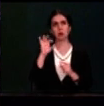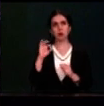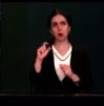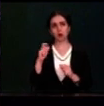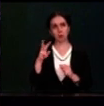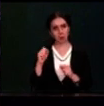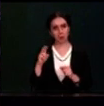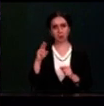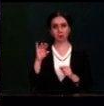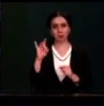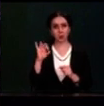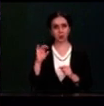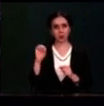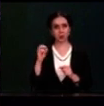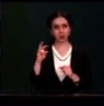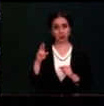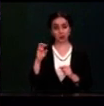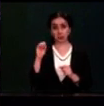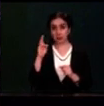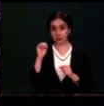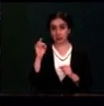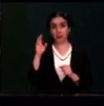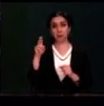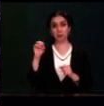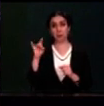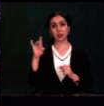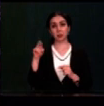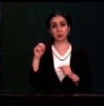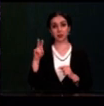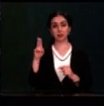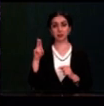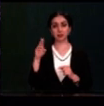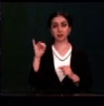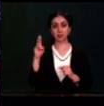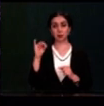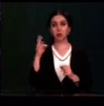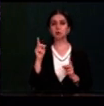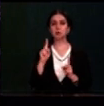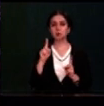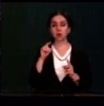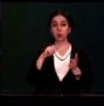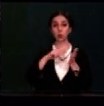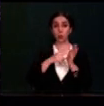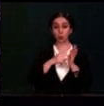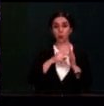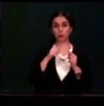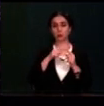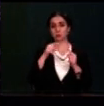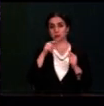perpendikular. Albatta, to'g'ri burchakli uchburchak. Nuqta, to'g'ri chiziq,